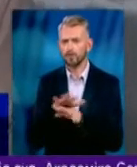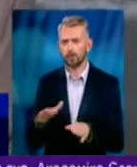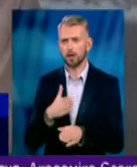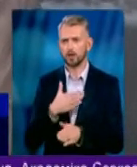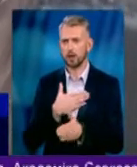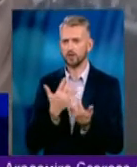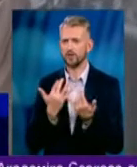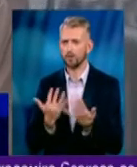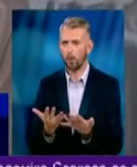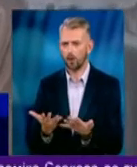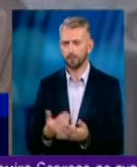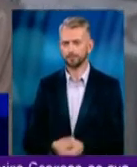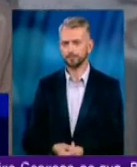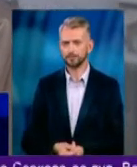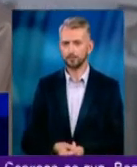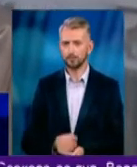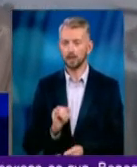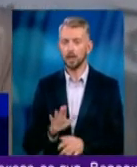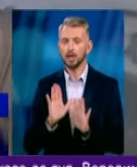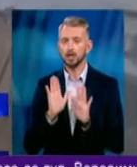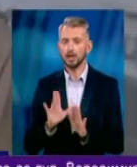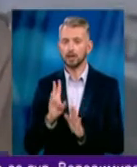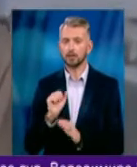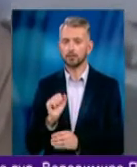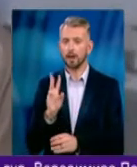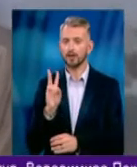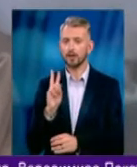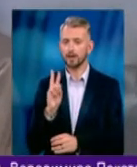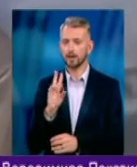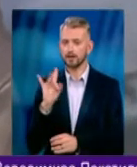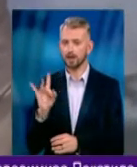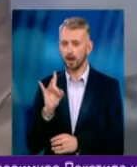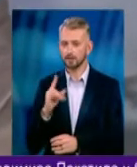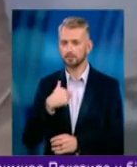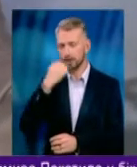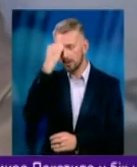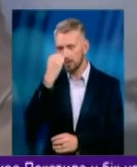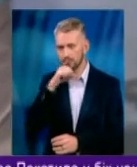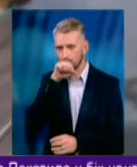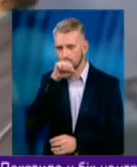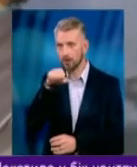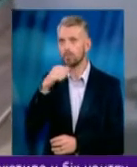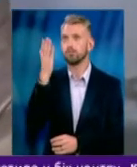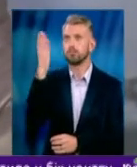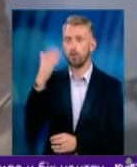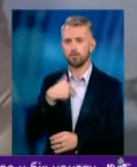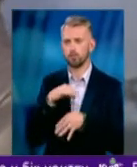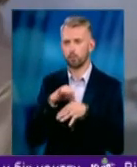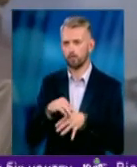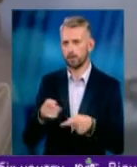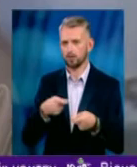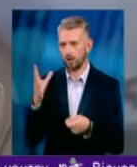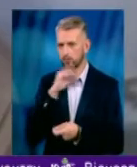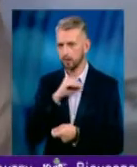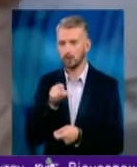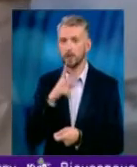нашим вимогам, які ми видвинули. І тільки на третій раз ми, дякуючи Богу, що провели ці торги. І